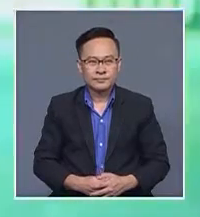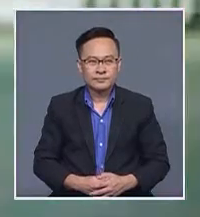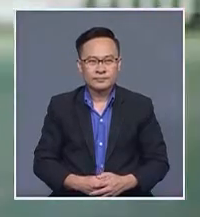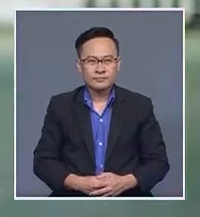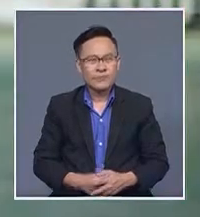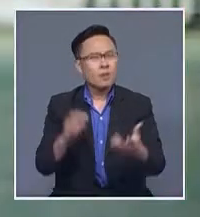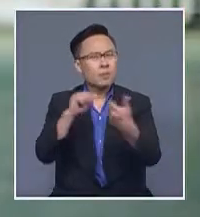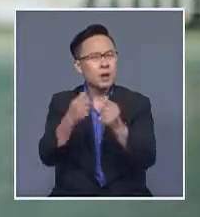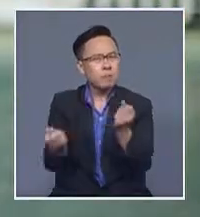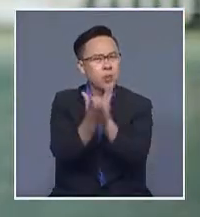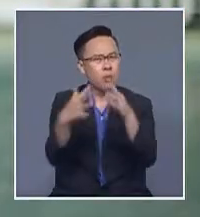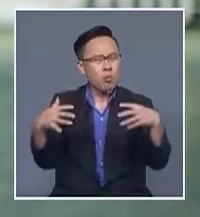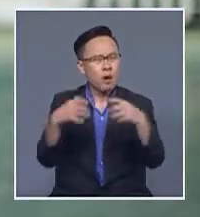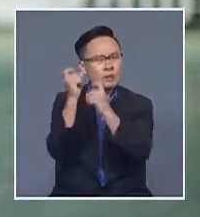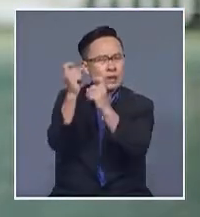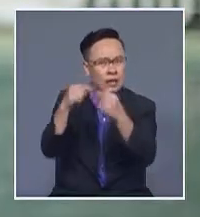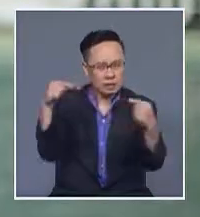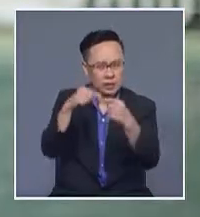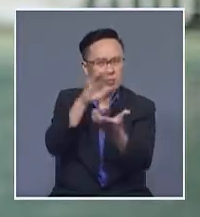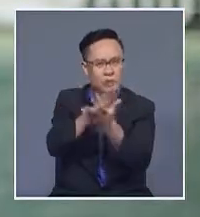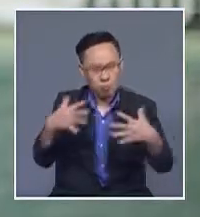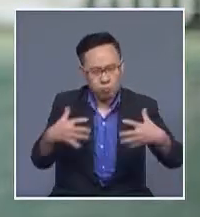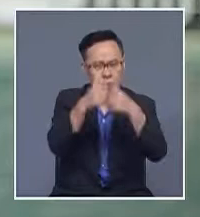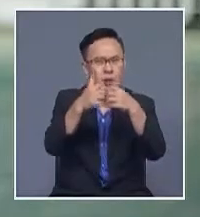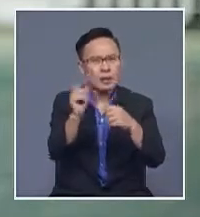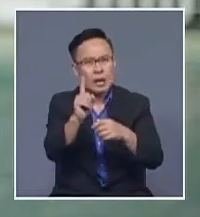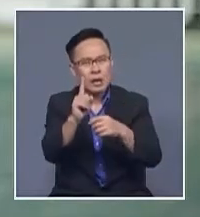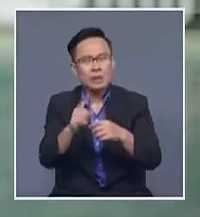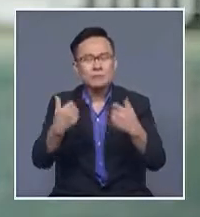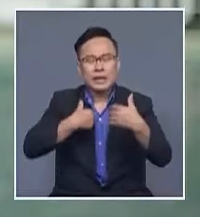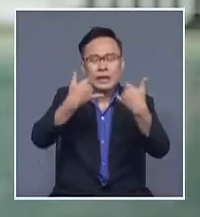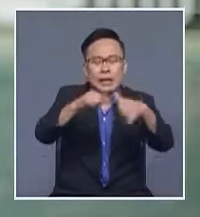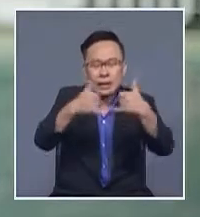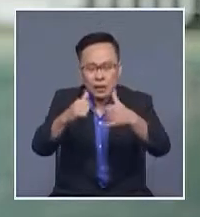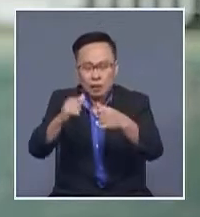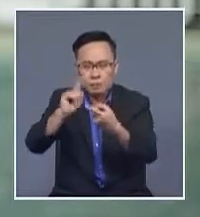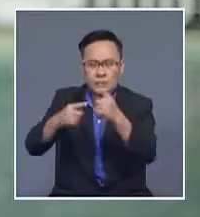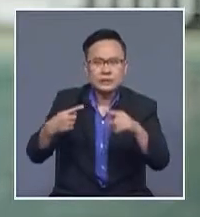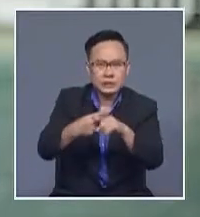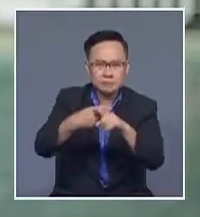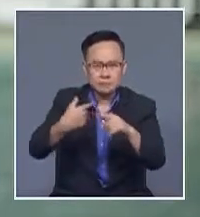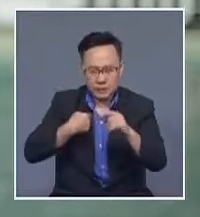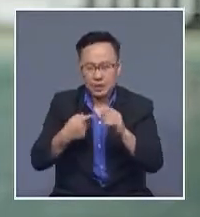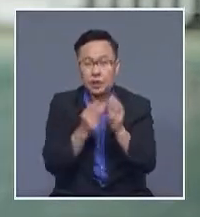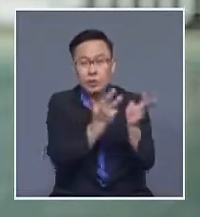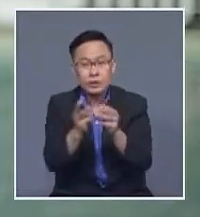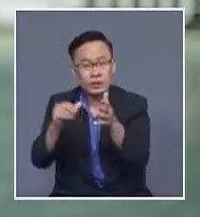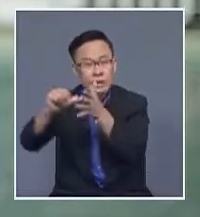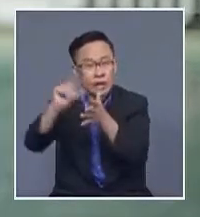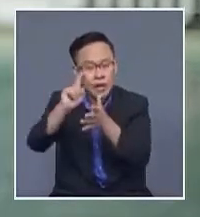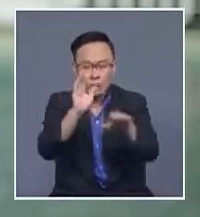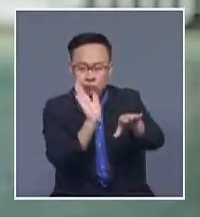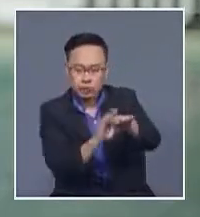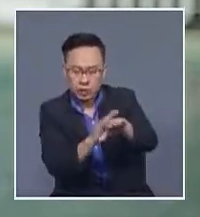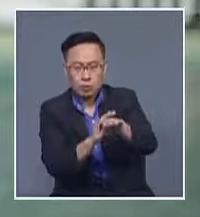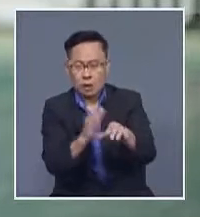ส่วนมากก็จะเป็นการหยอกล้อกันนะคะทำให้เพื่อนบาดเจ็บถ้าวิธีการแก้ปัญหานะคะก็จะเตือนเพื่อนบอกว่าห้ามเล่นของ